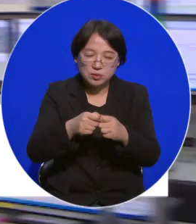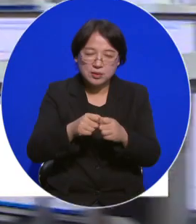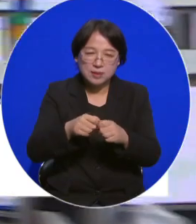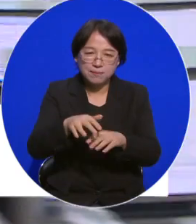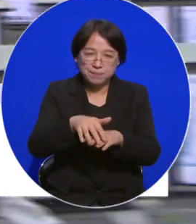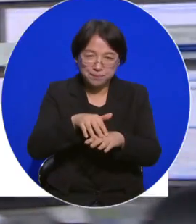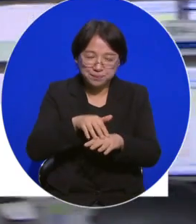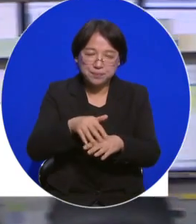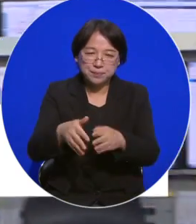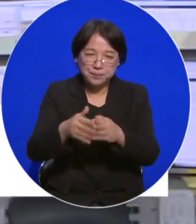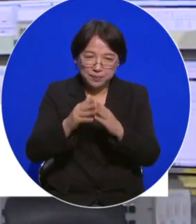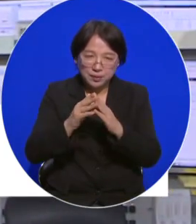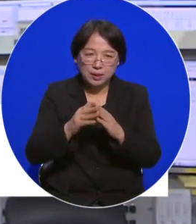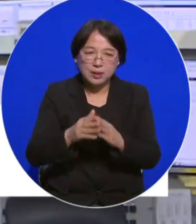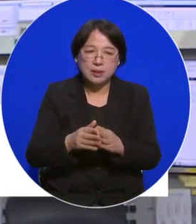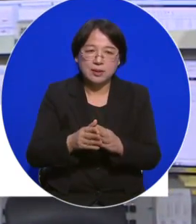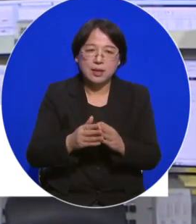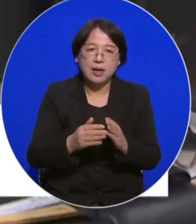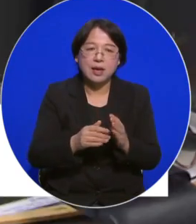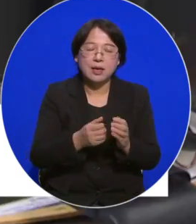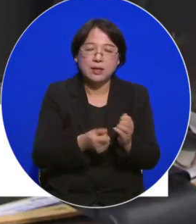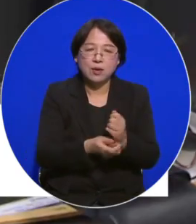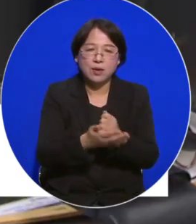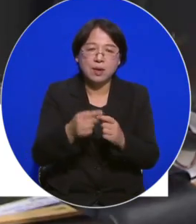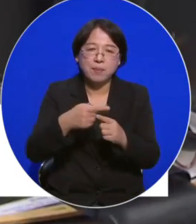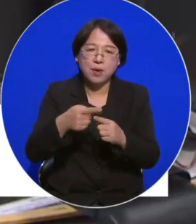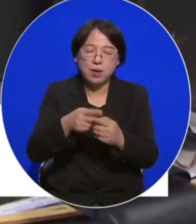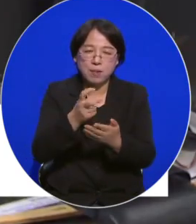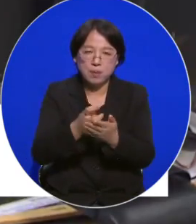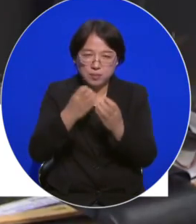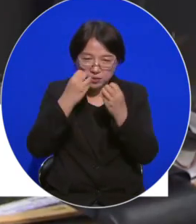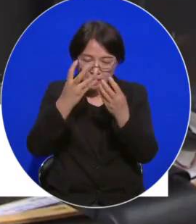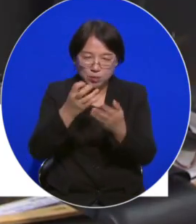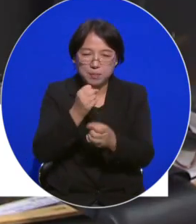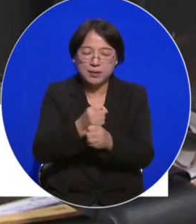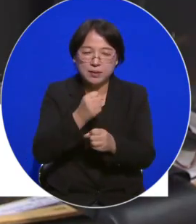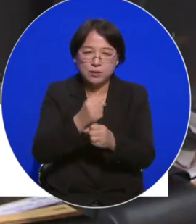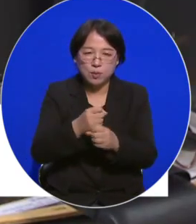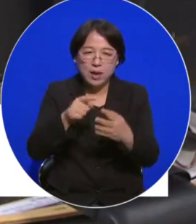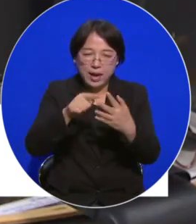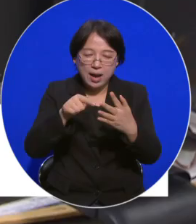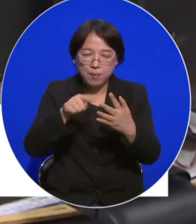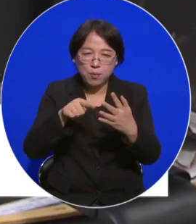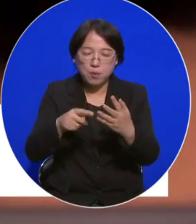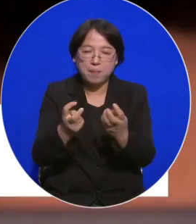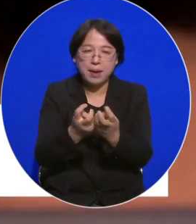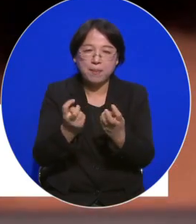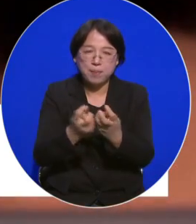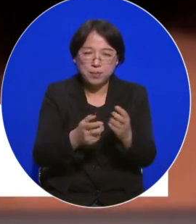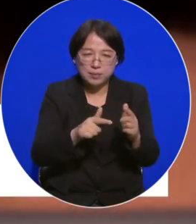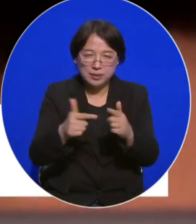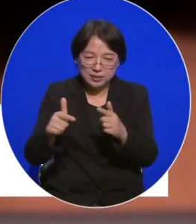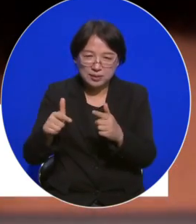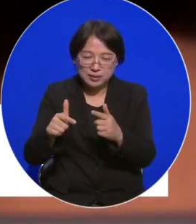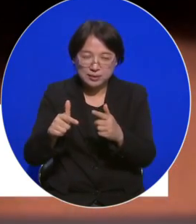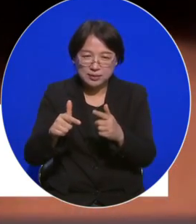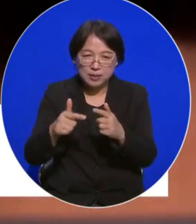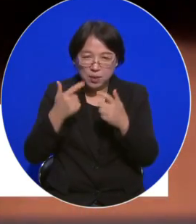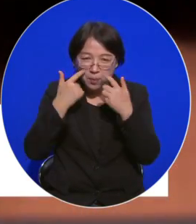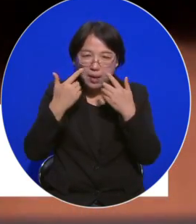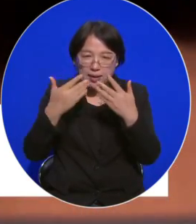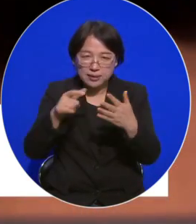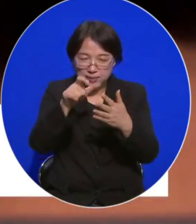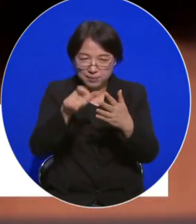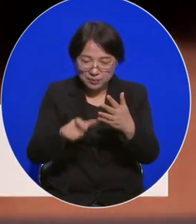화재안전 영양평가 제도를 새로 도입하고 화재안전 조사 항목과 방법 절차 등 세부사항을 명시해 대형화재